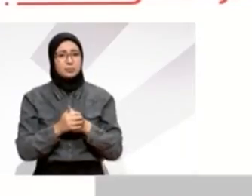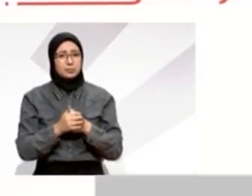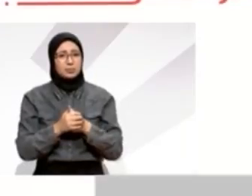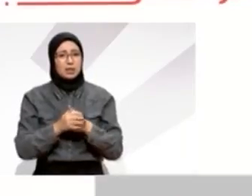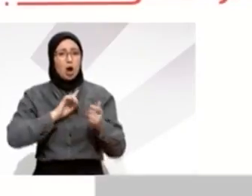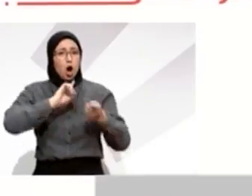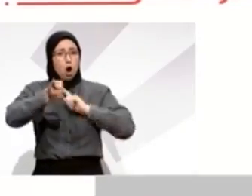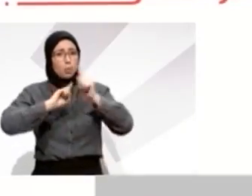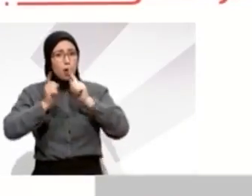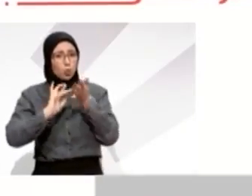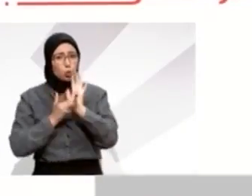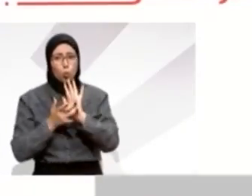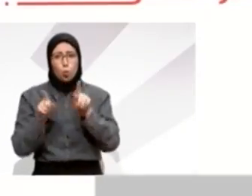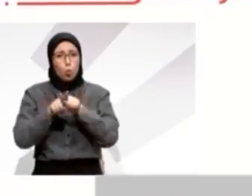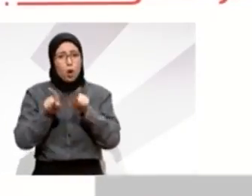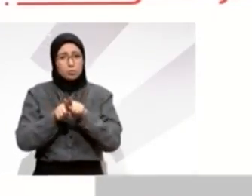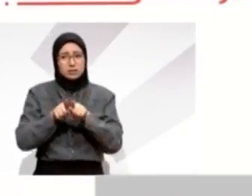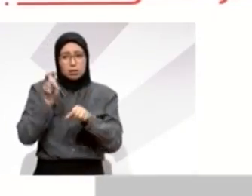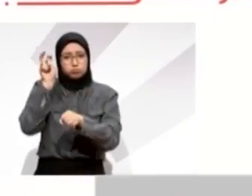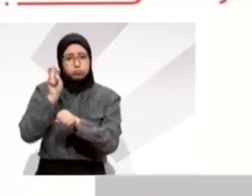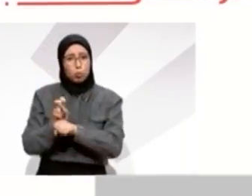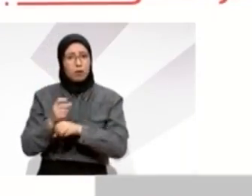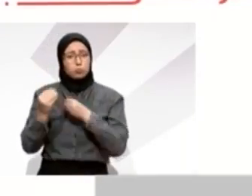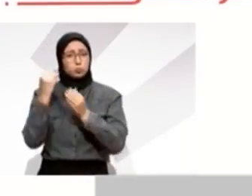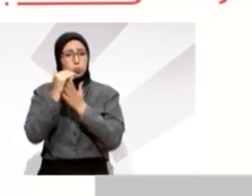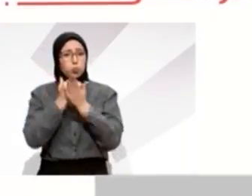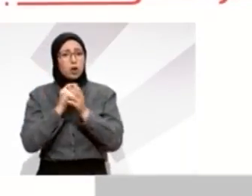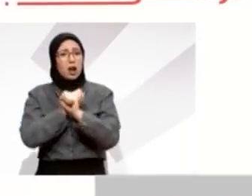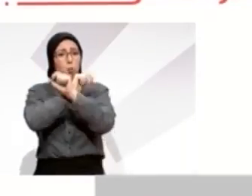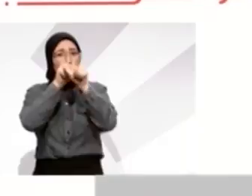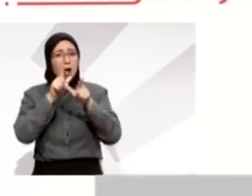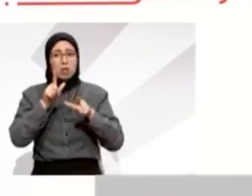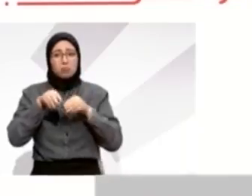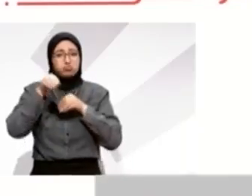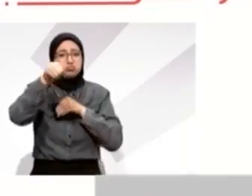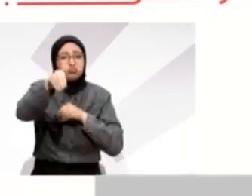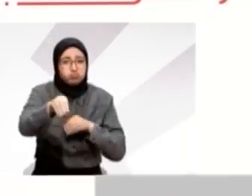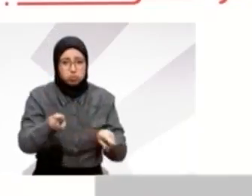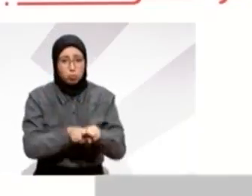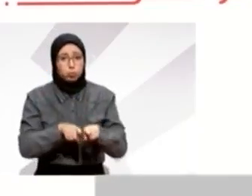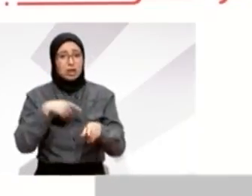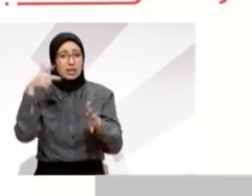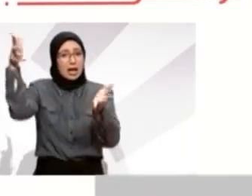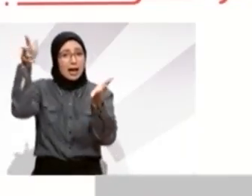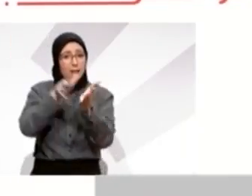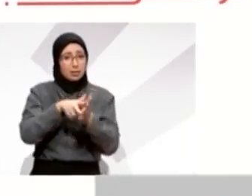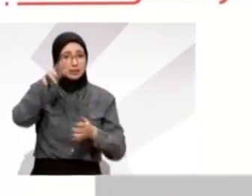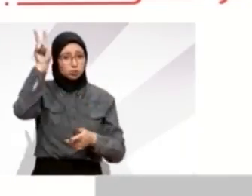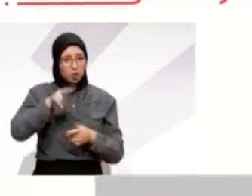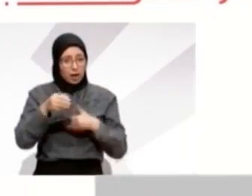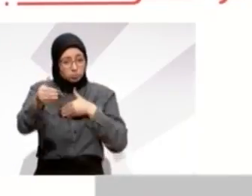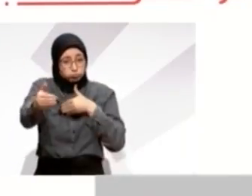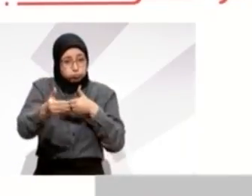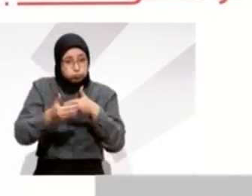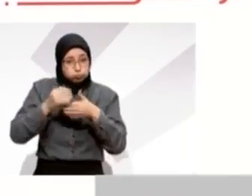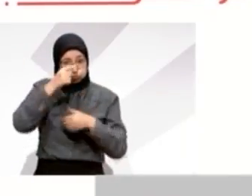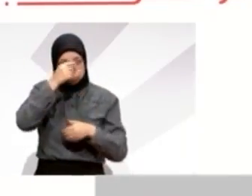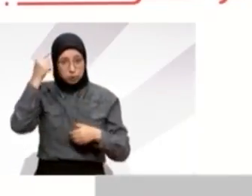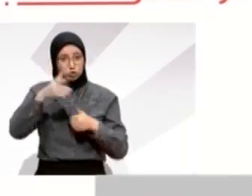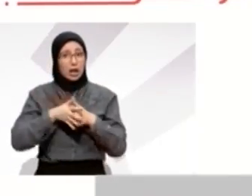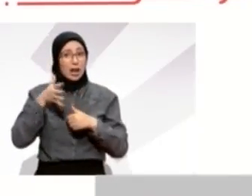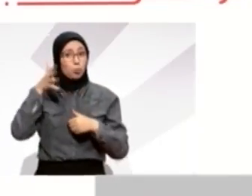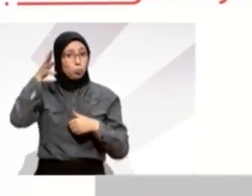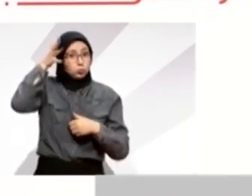القرارات المعلقه والمشاريع المبرمجه المتعثره والعمل على تنفيذها في اقرب الاجال بالامل